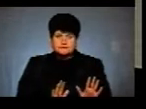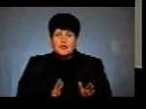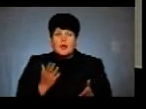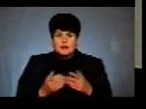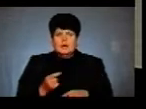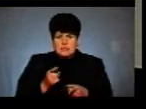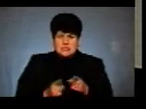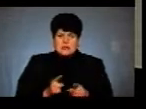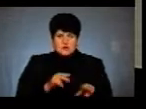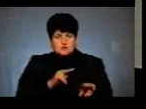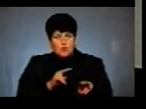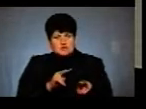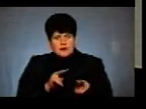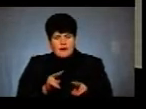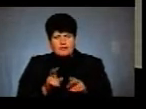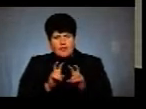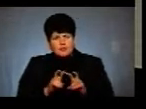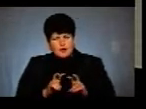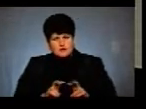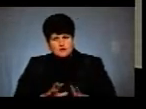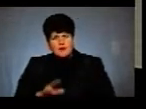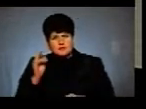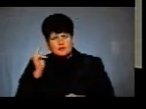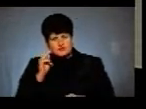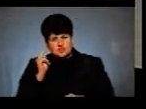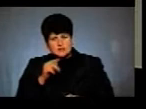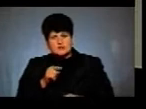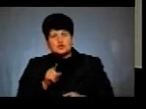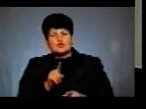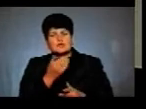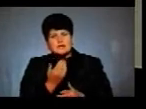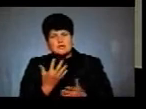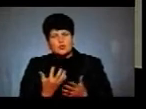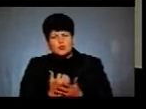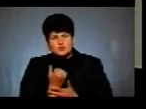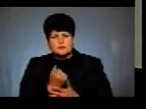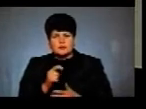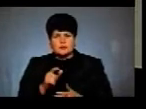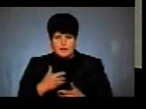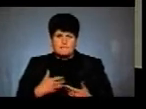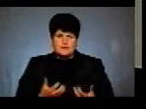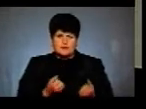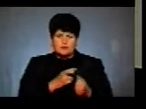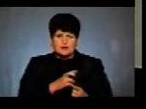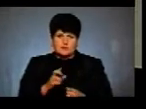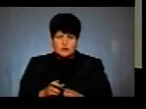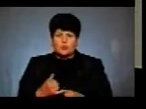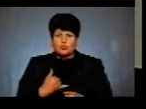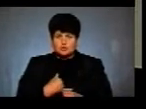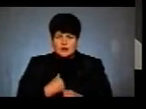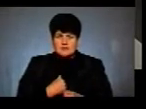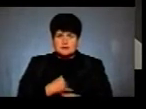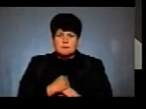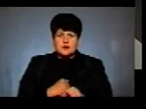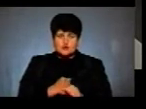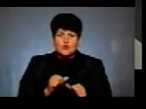і дійсно спостерігати, аналізувати і вчитись навіть щодо їхніх успіхів. Тут я абсолютно підтримую Богдана Богдановича. До речі, в нас